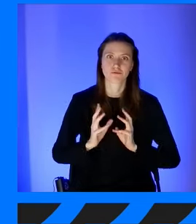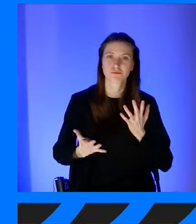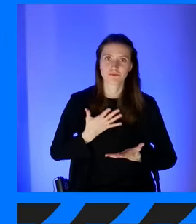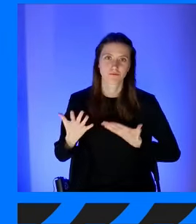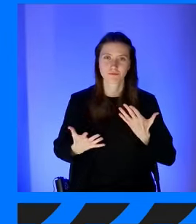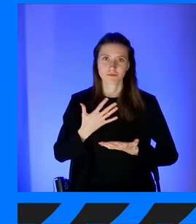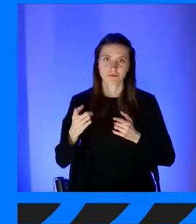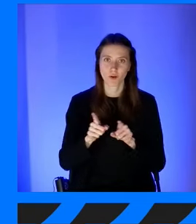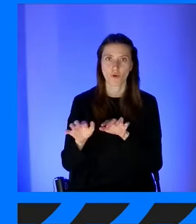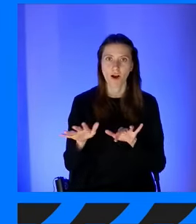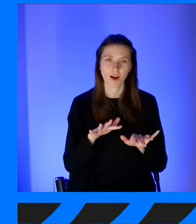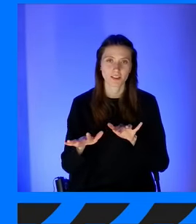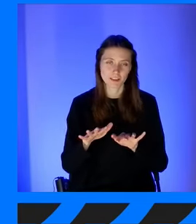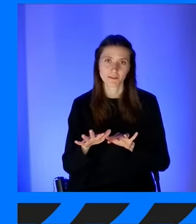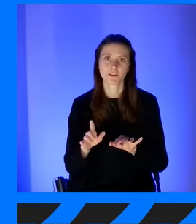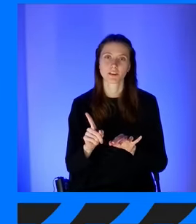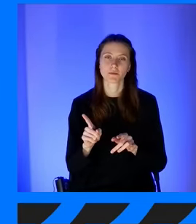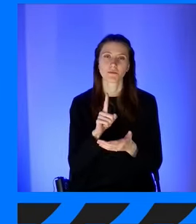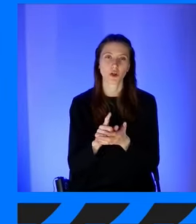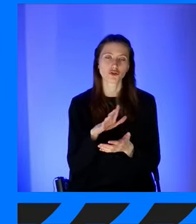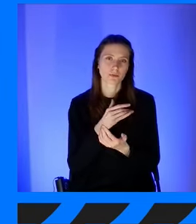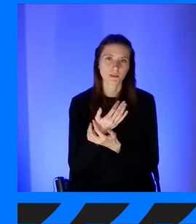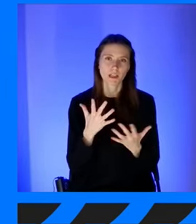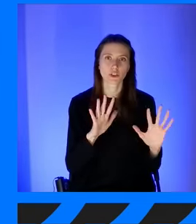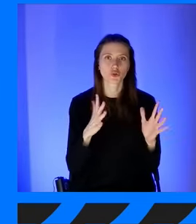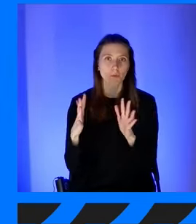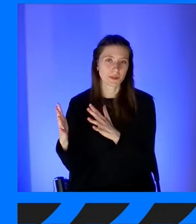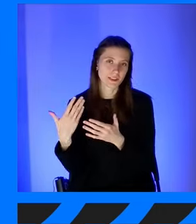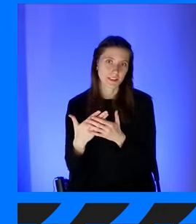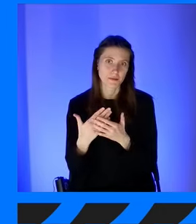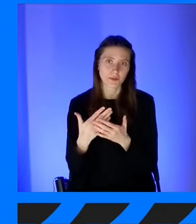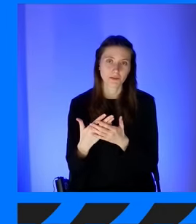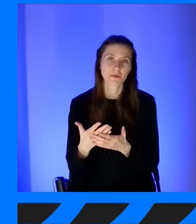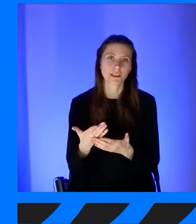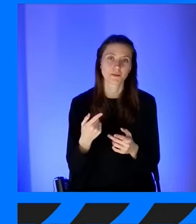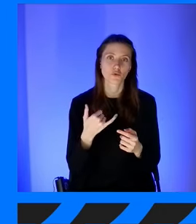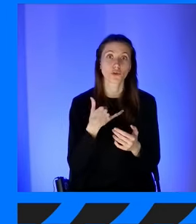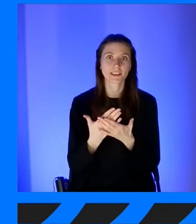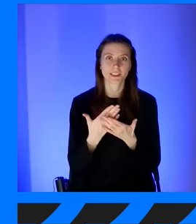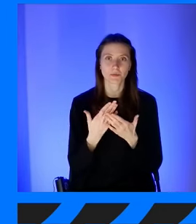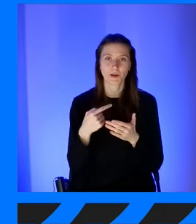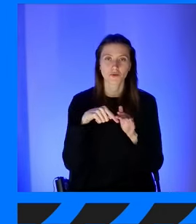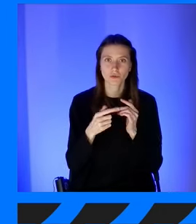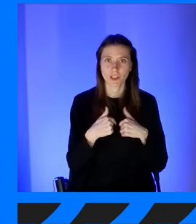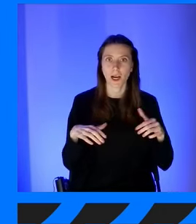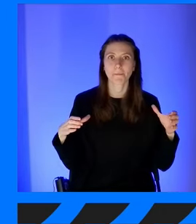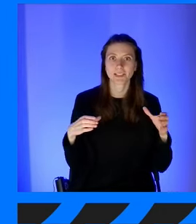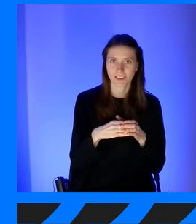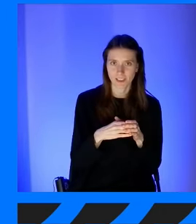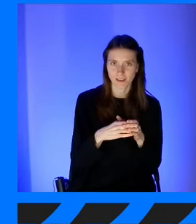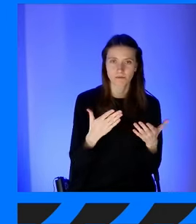какие-то мероприятия там ну мы вот Я вот говорю их мы там назвали комитеты Да но как их не